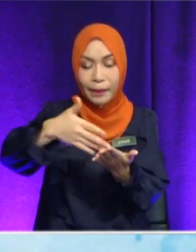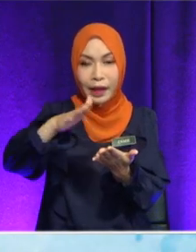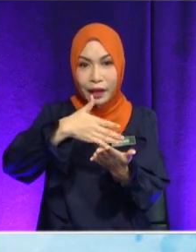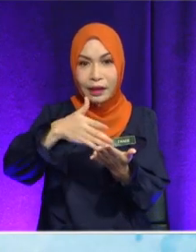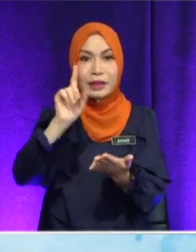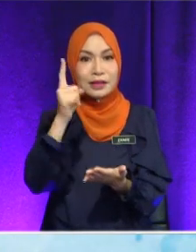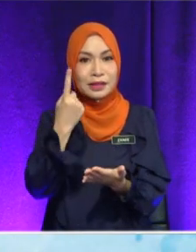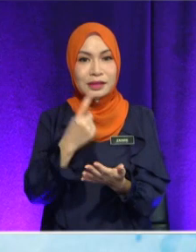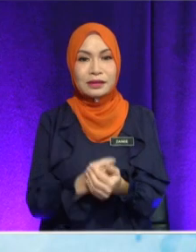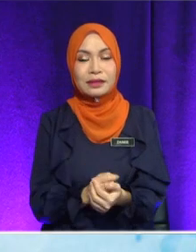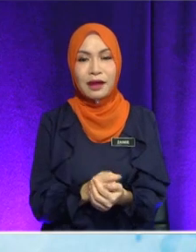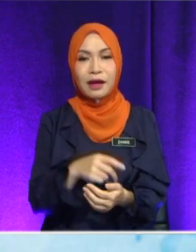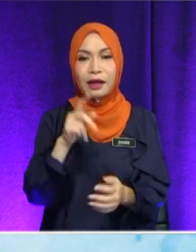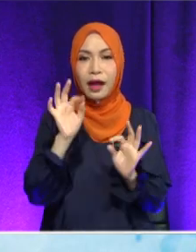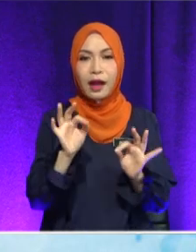saja